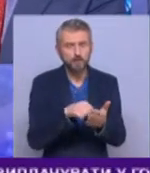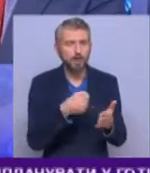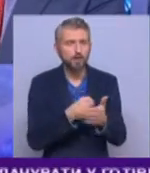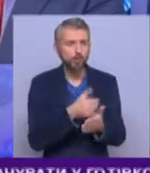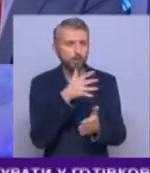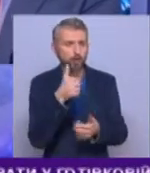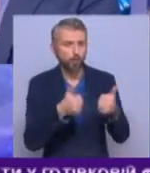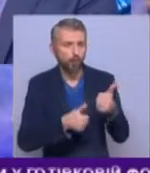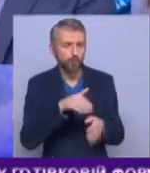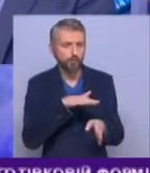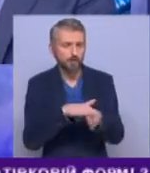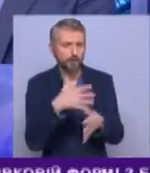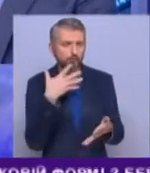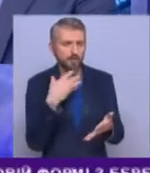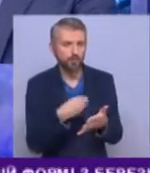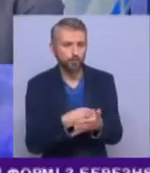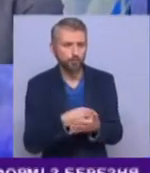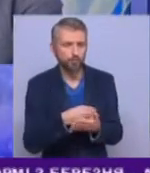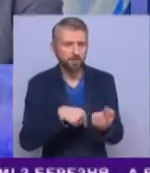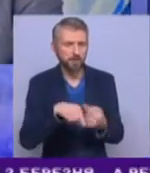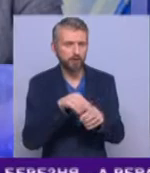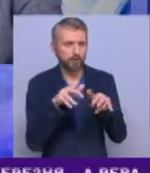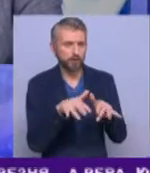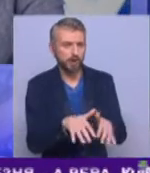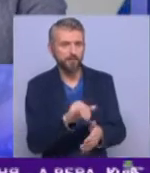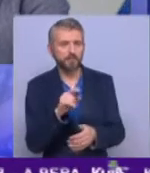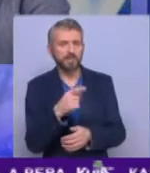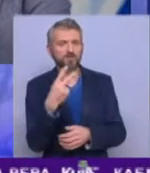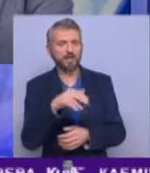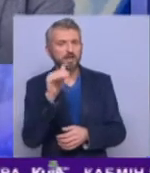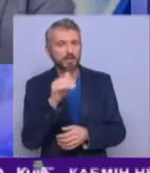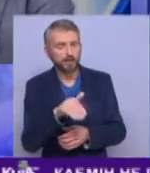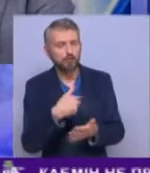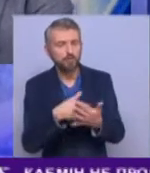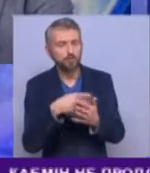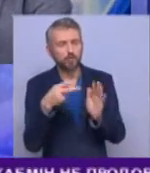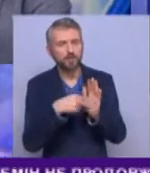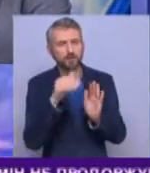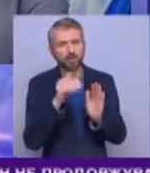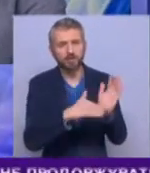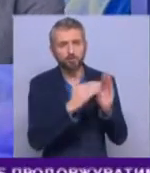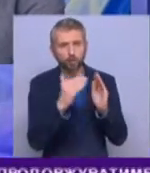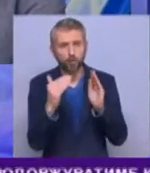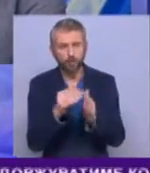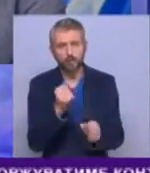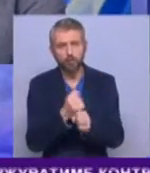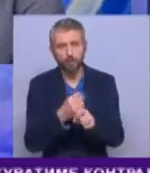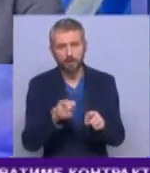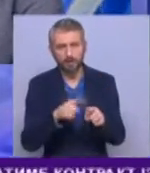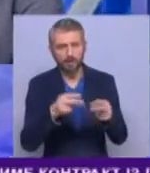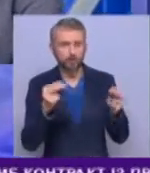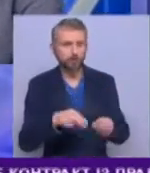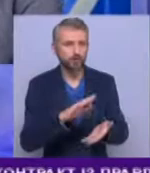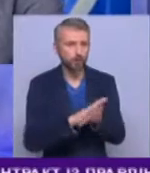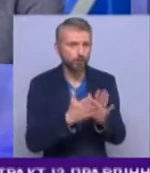конкурсу здійснювати свою підприємницьку діяльність. Із 20 тисяч приблизно 7 тисяч споруд зробили це, заключили